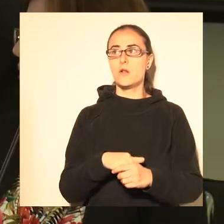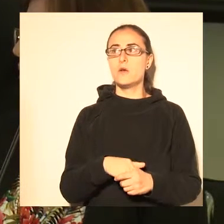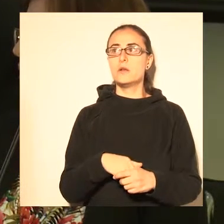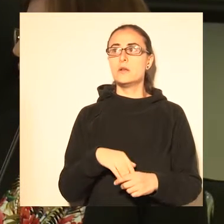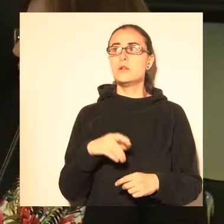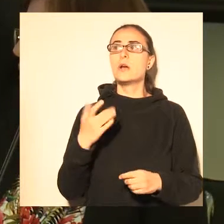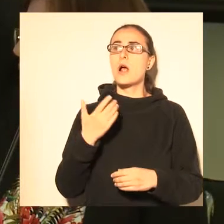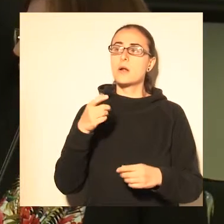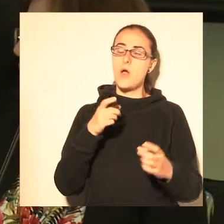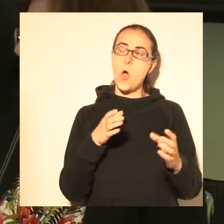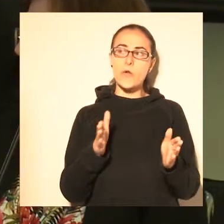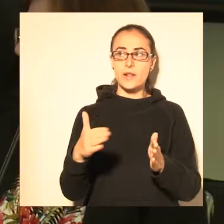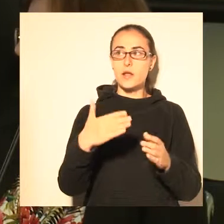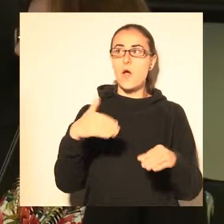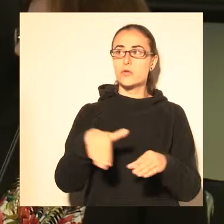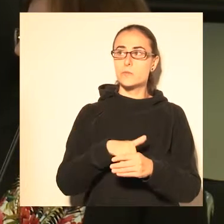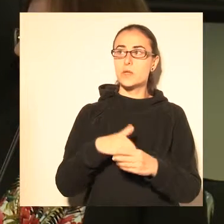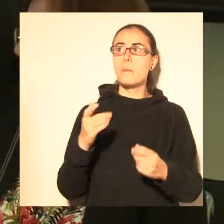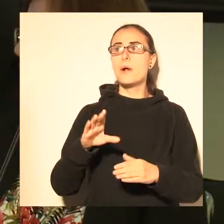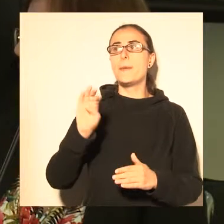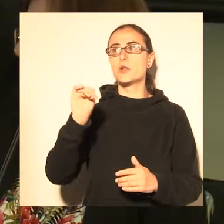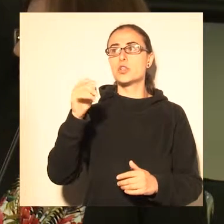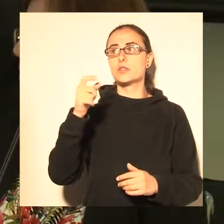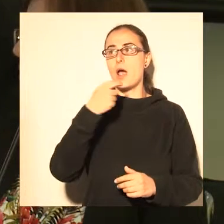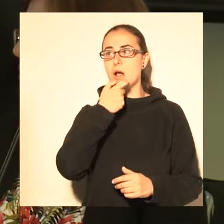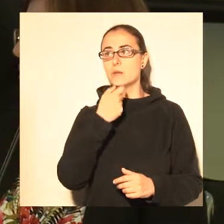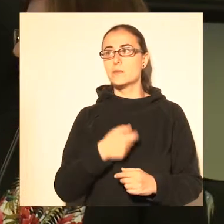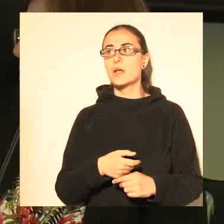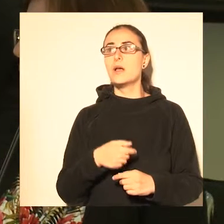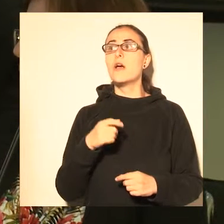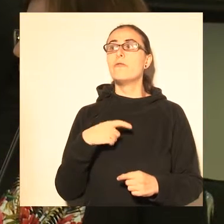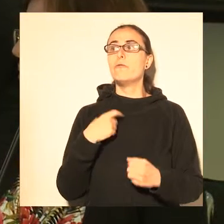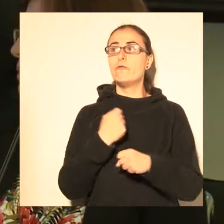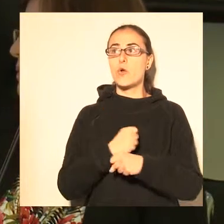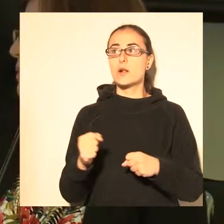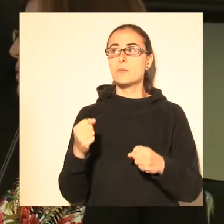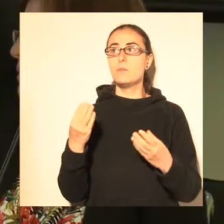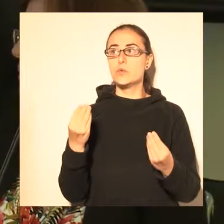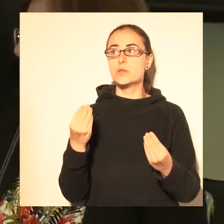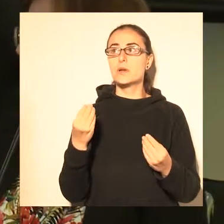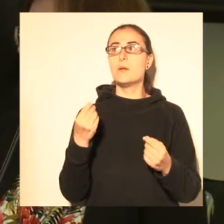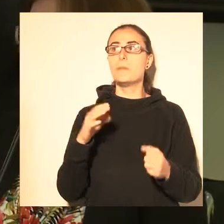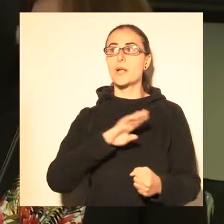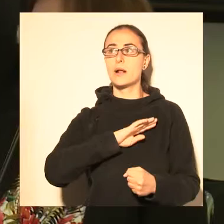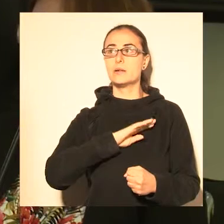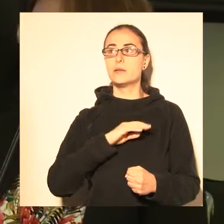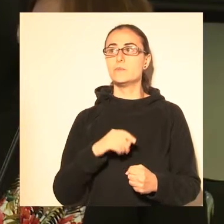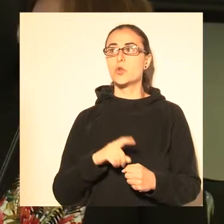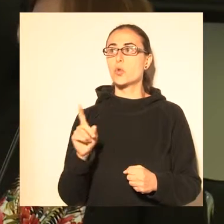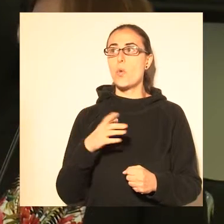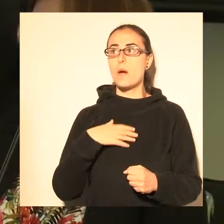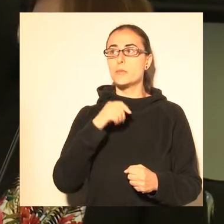angajatori se vor reorienta către oamenii peste 40 de ani au fost foarte mult luați în brațe